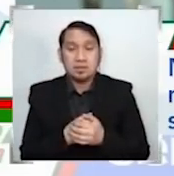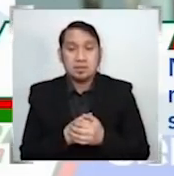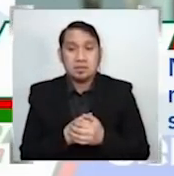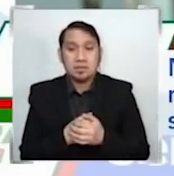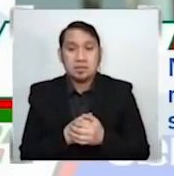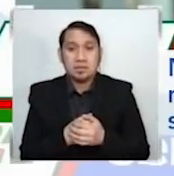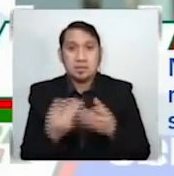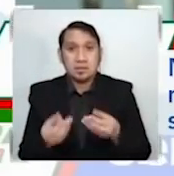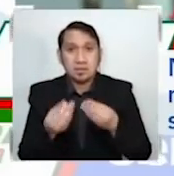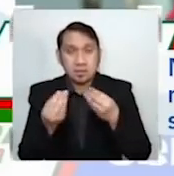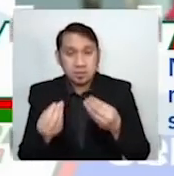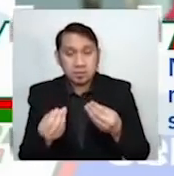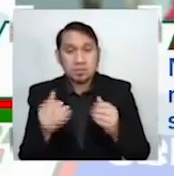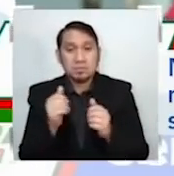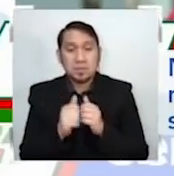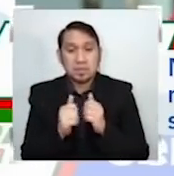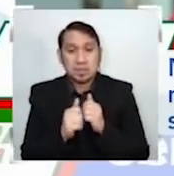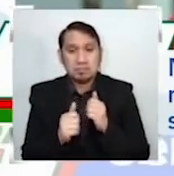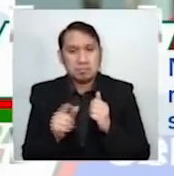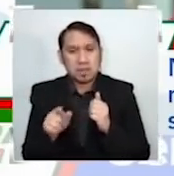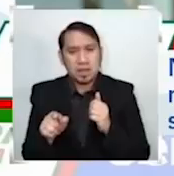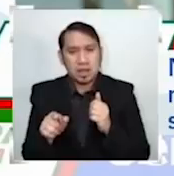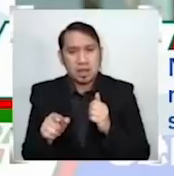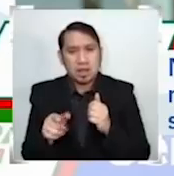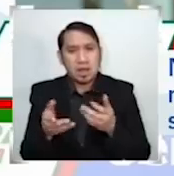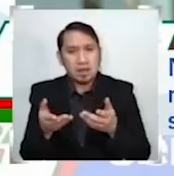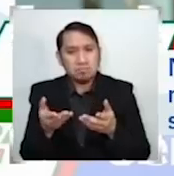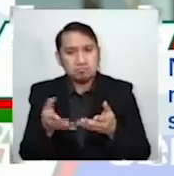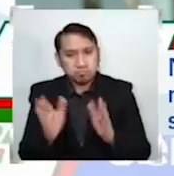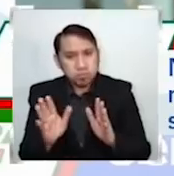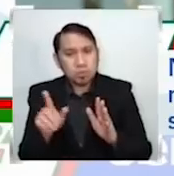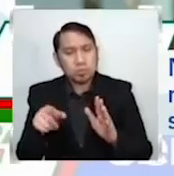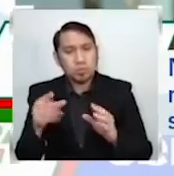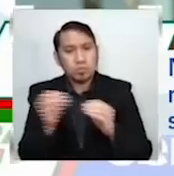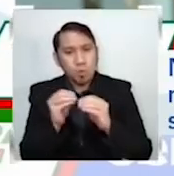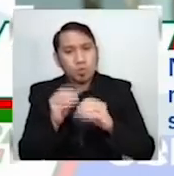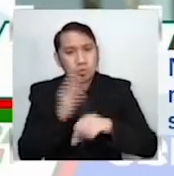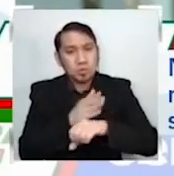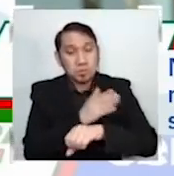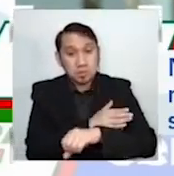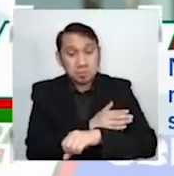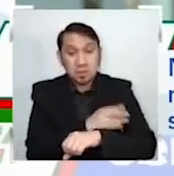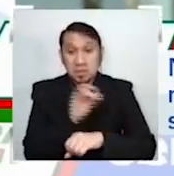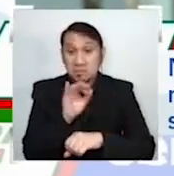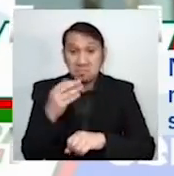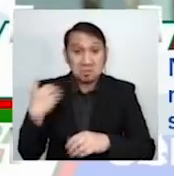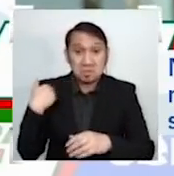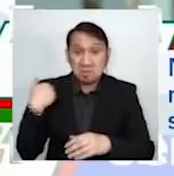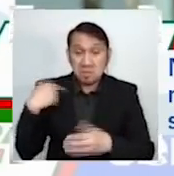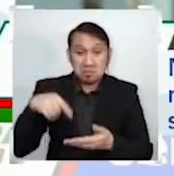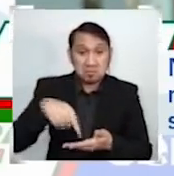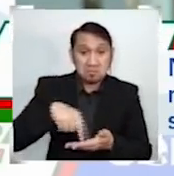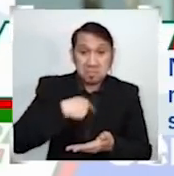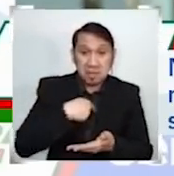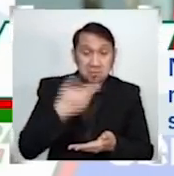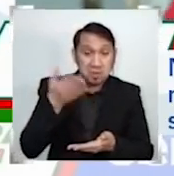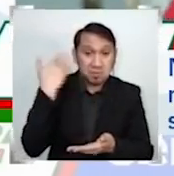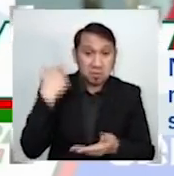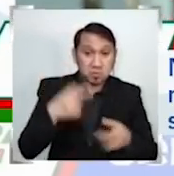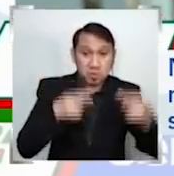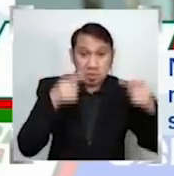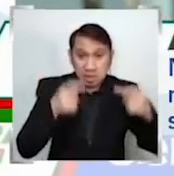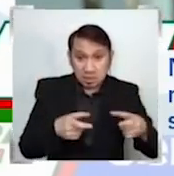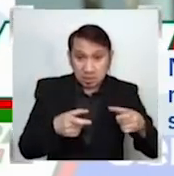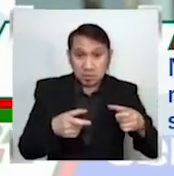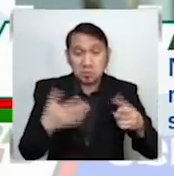kaunting breathing room itong ating mga MSMEs. Siguro, yung mga hindi nakapagbayad nung lockdown, ay